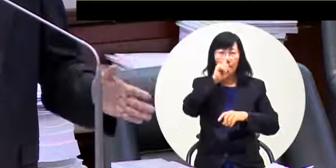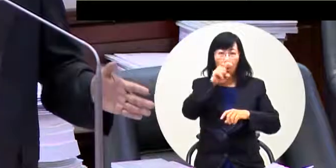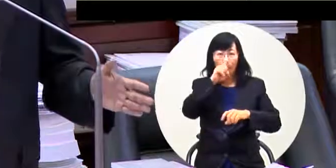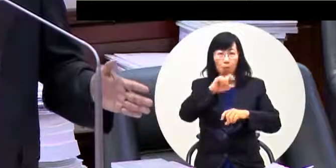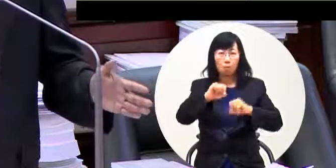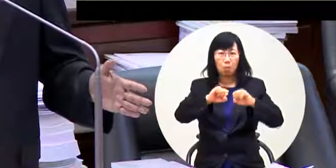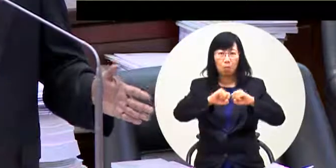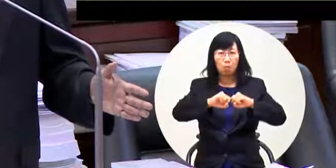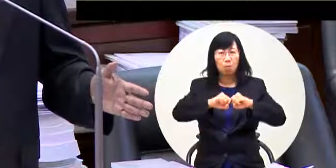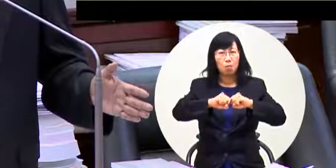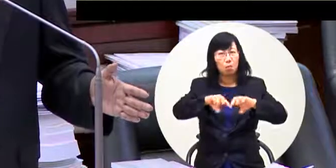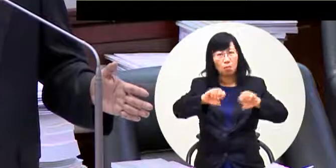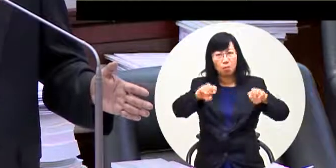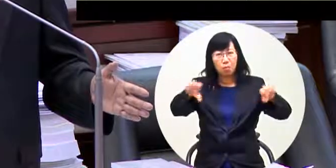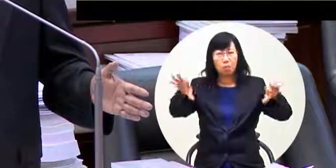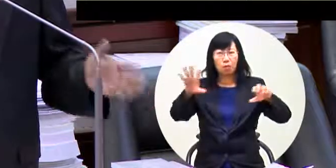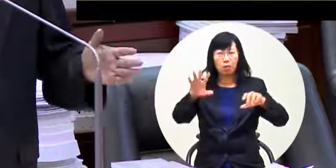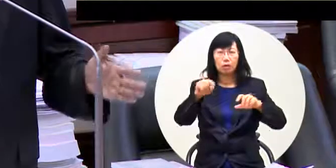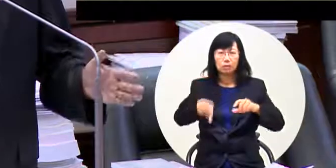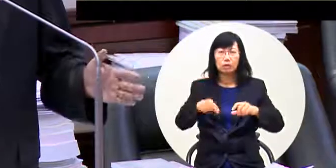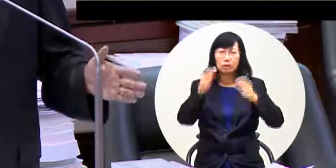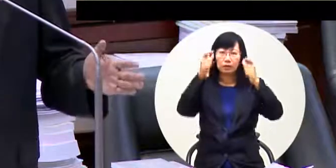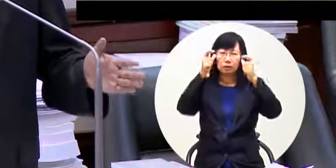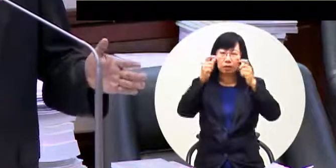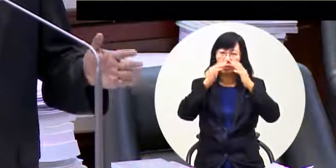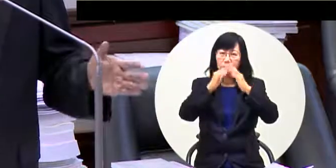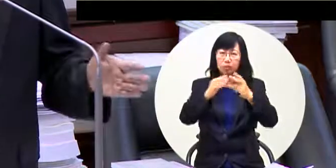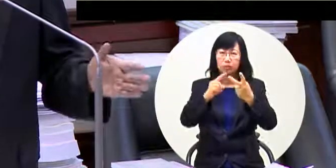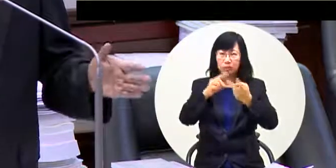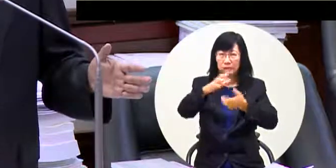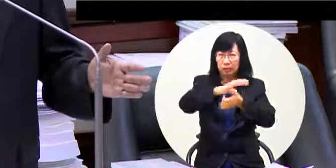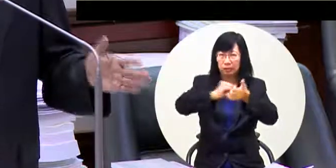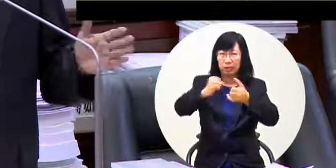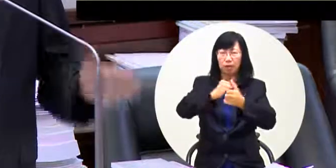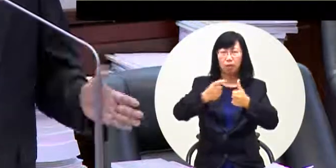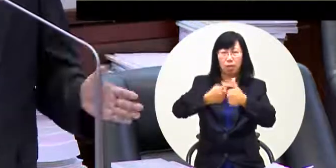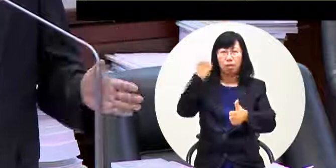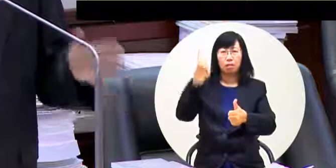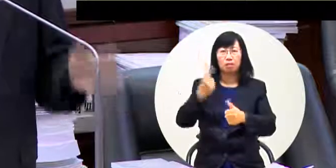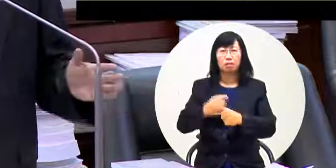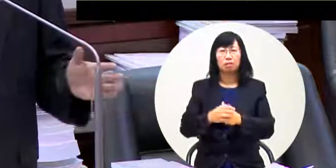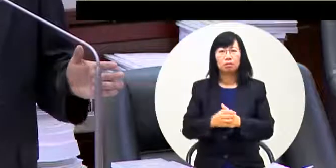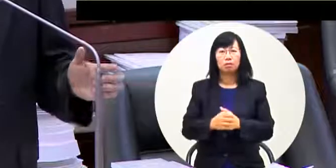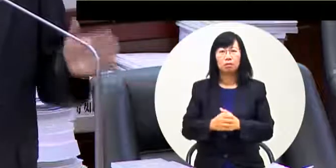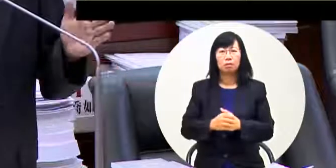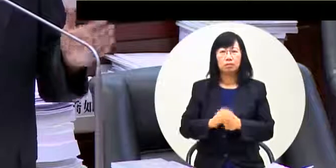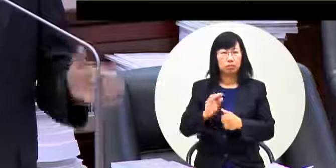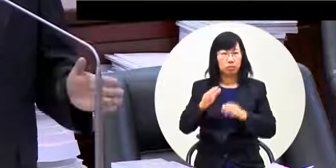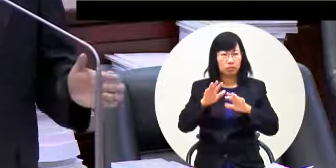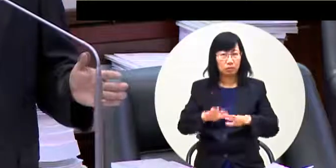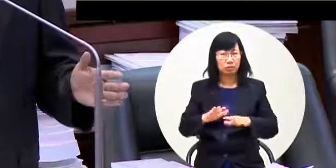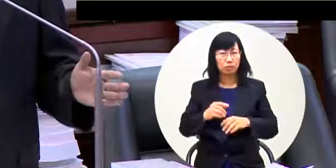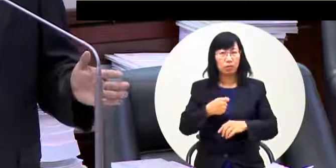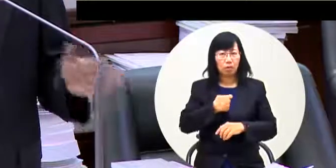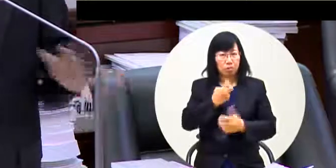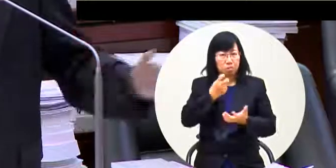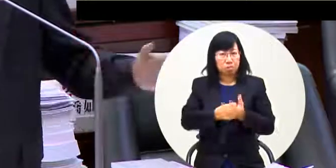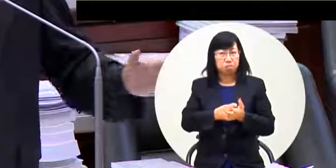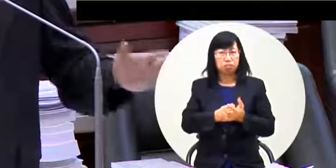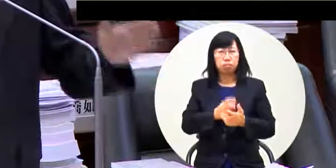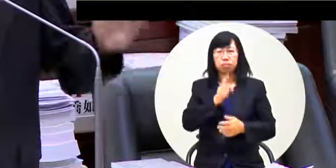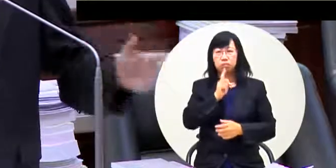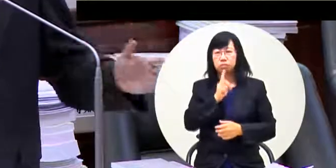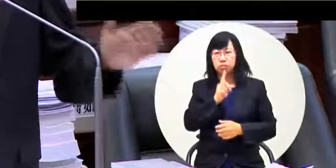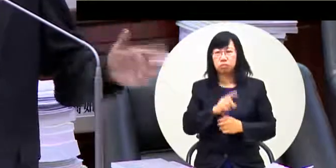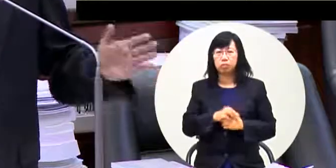最大的，但是呢我必须要非常非常的严肃来讲说，几年来隔用